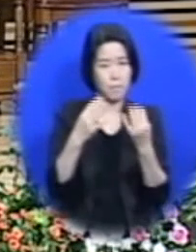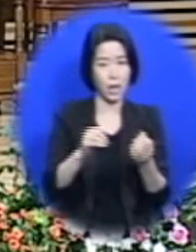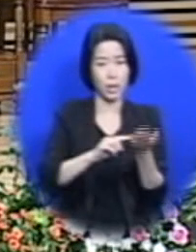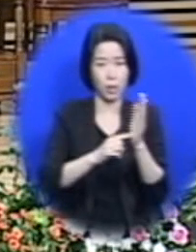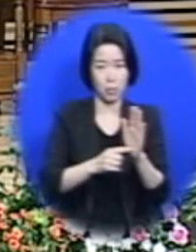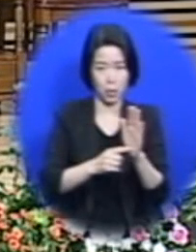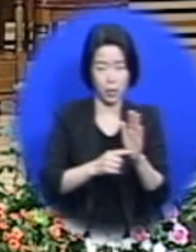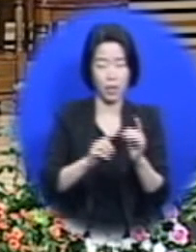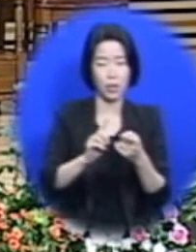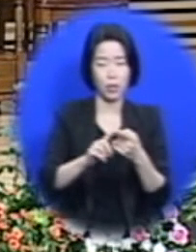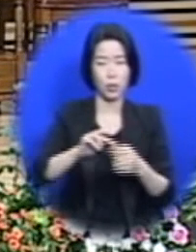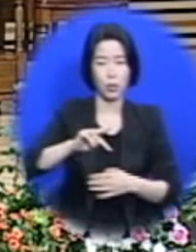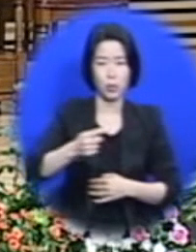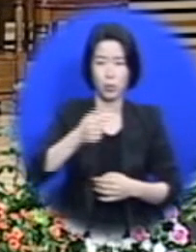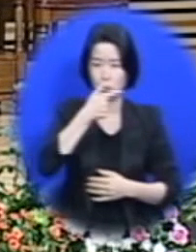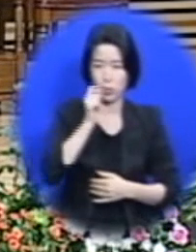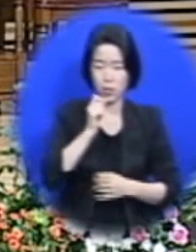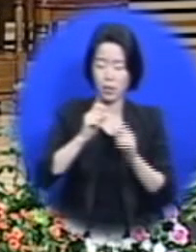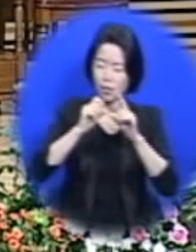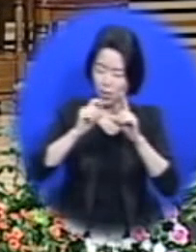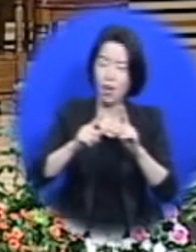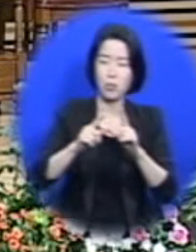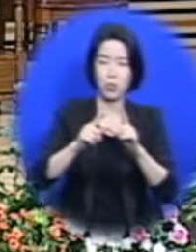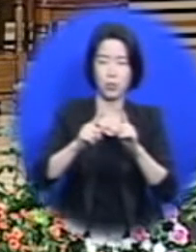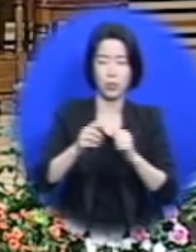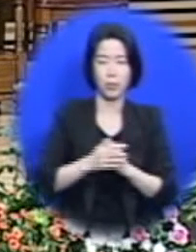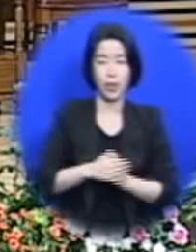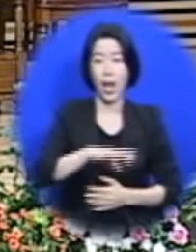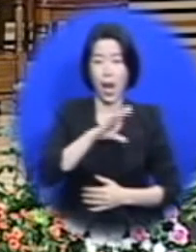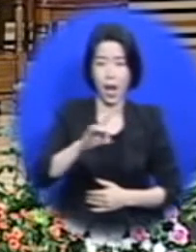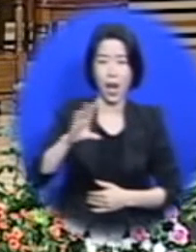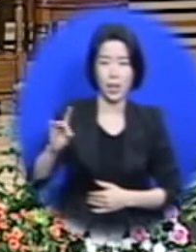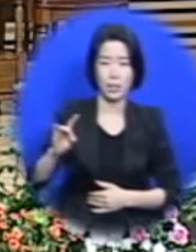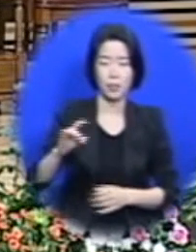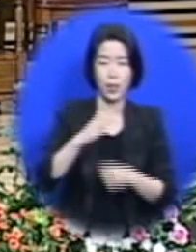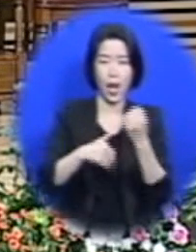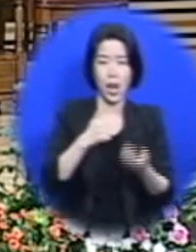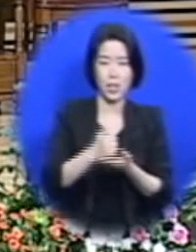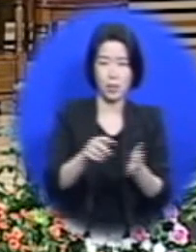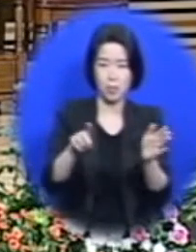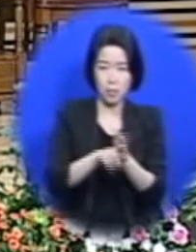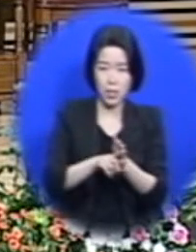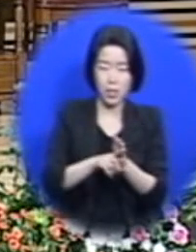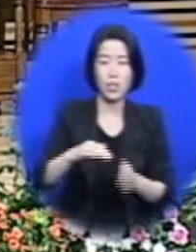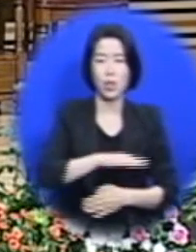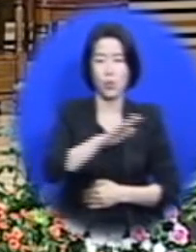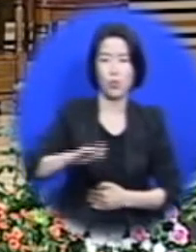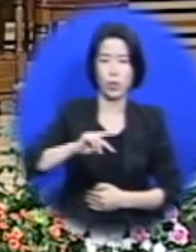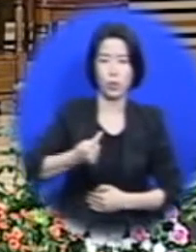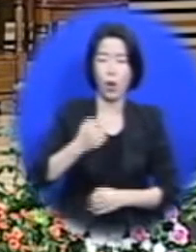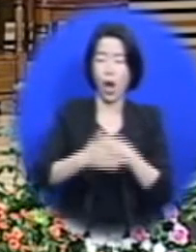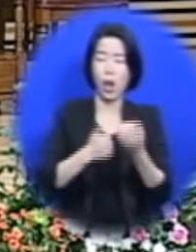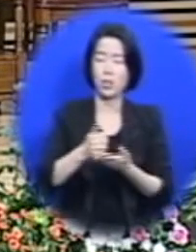표현하는 것도 부족해서 거의 대부분 그렇습니다. 때때로 하나님을 믿는다는 우리들도 하나님은